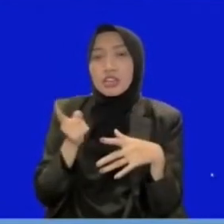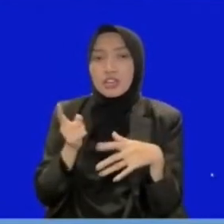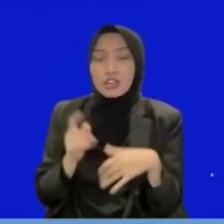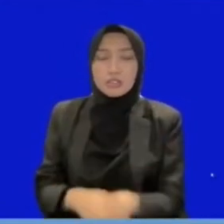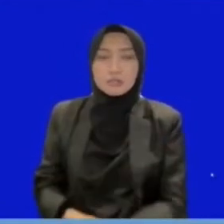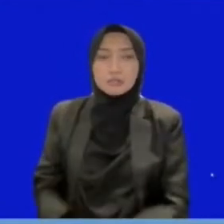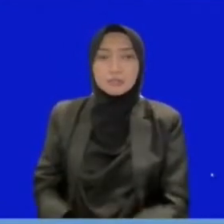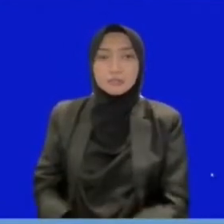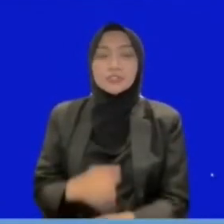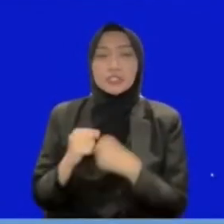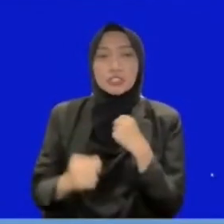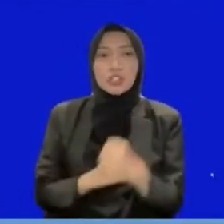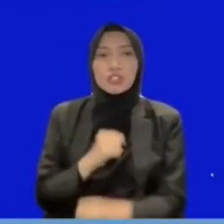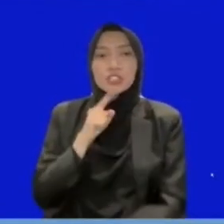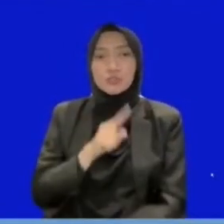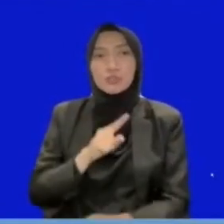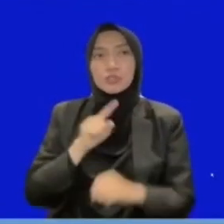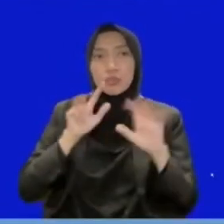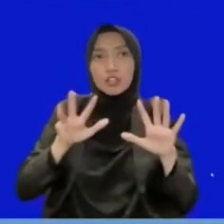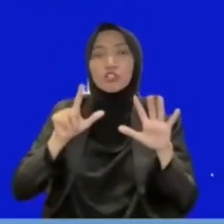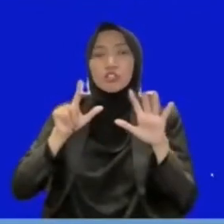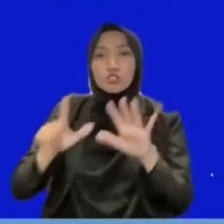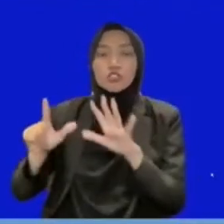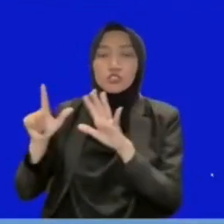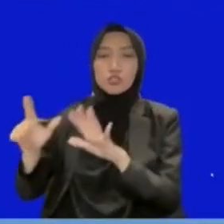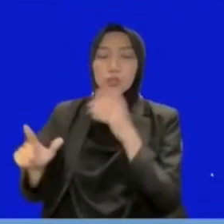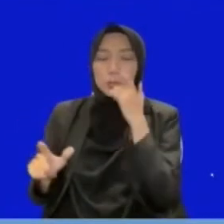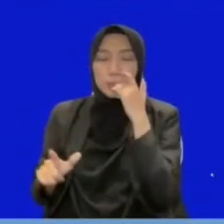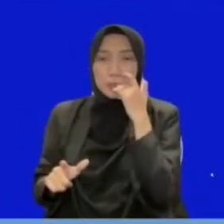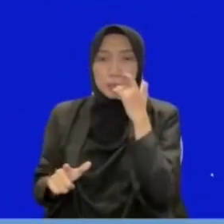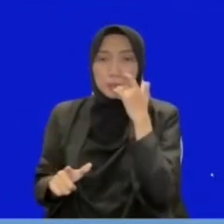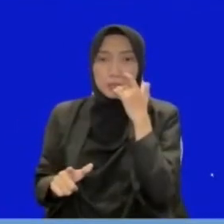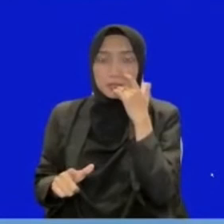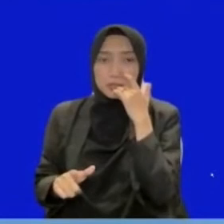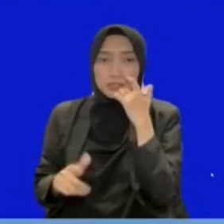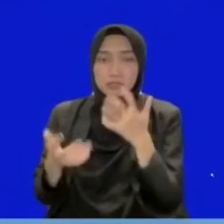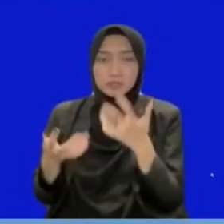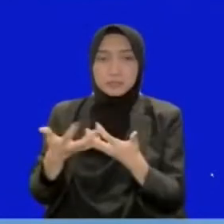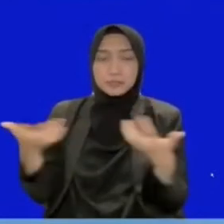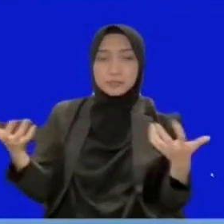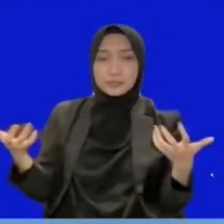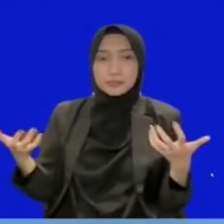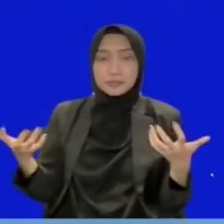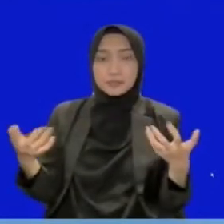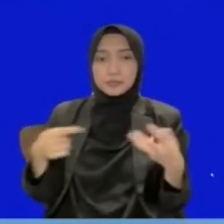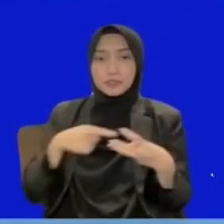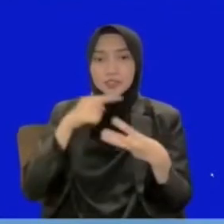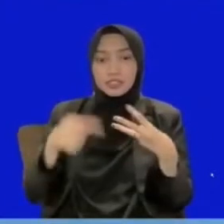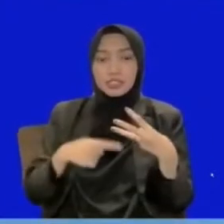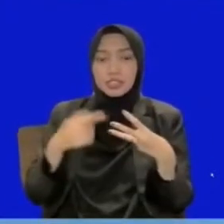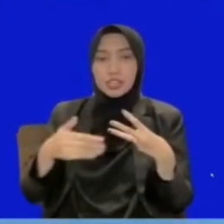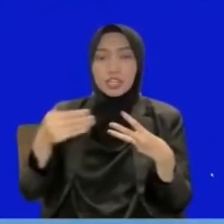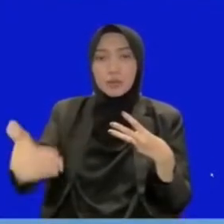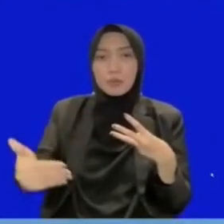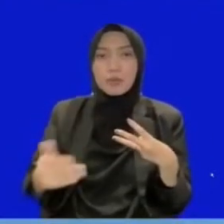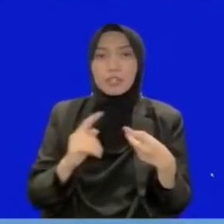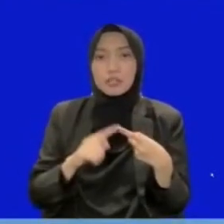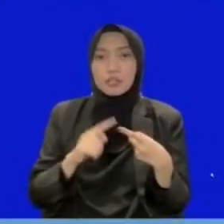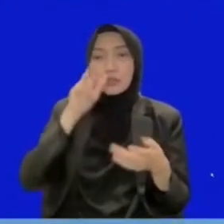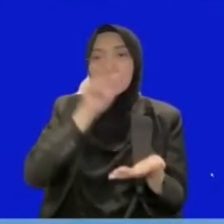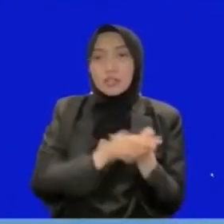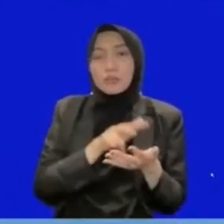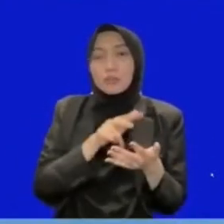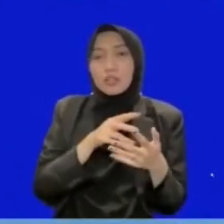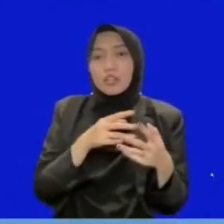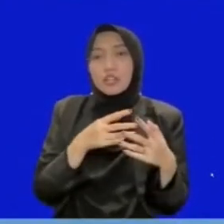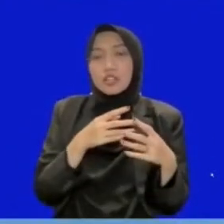kemudian di tahun 1977 ini coba saya bagi dari menjadi tiga fase, fase prapenetapan sebagai